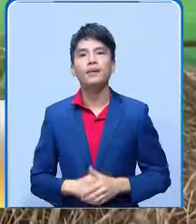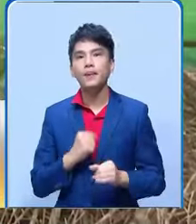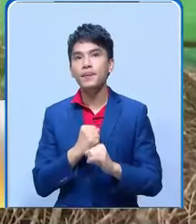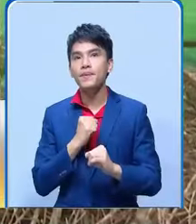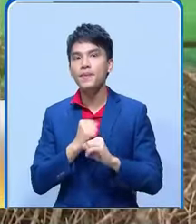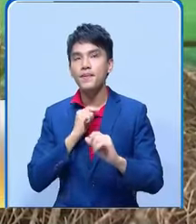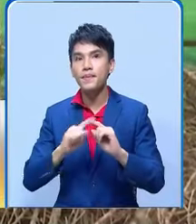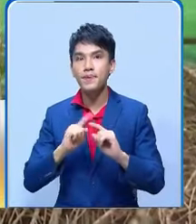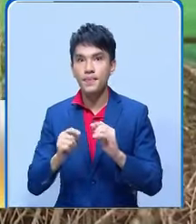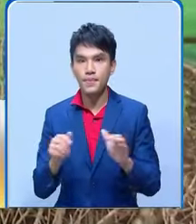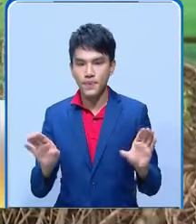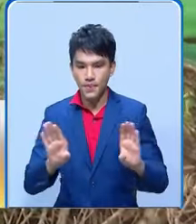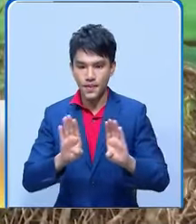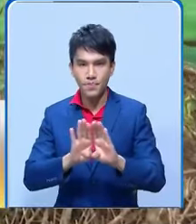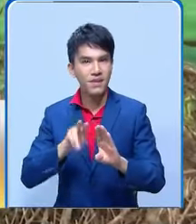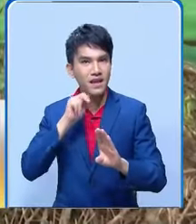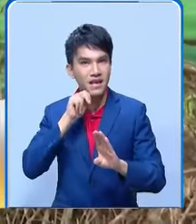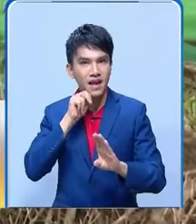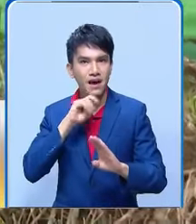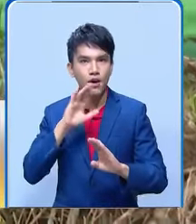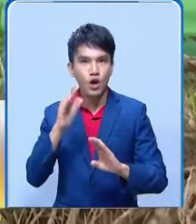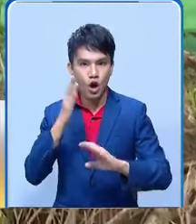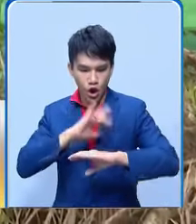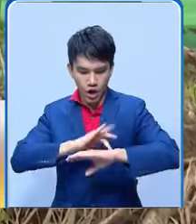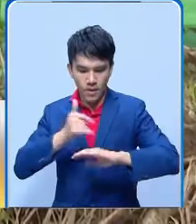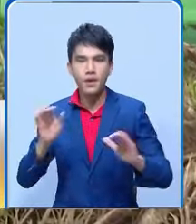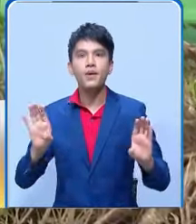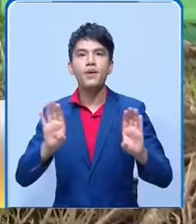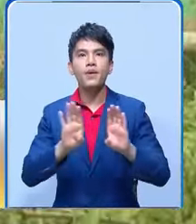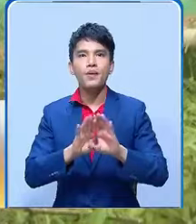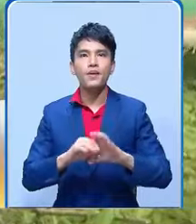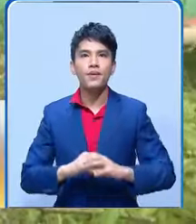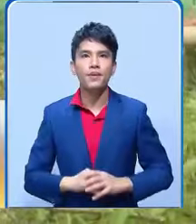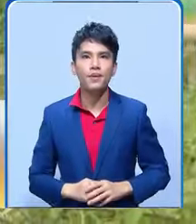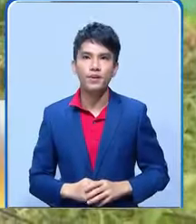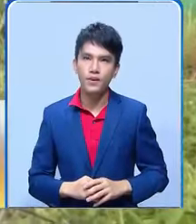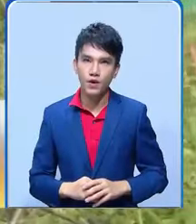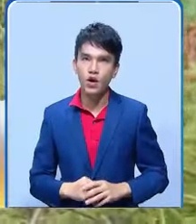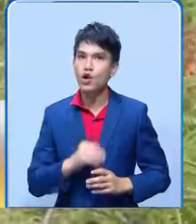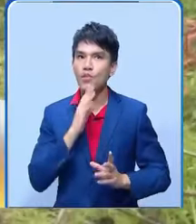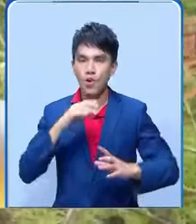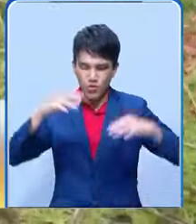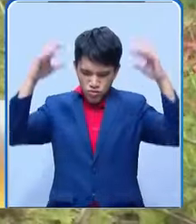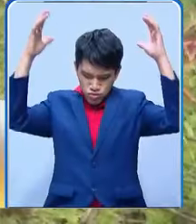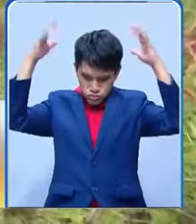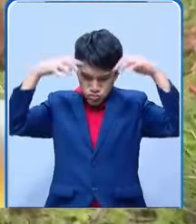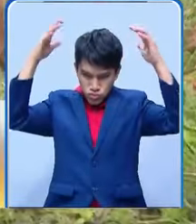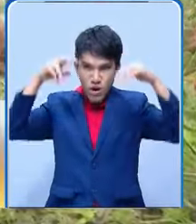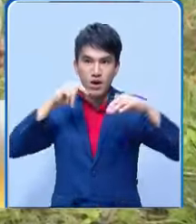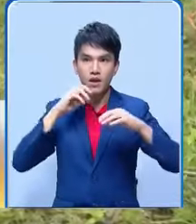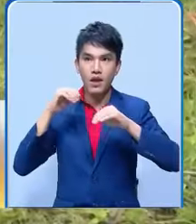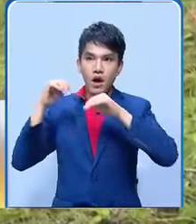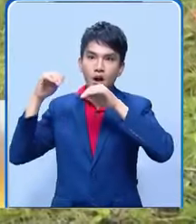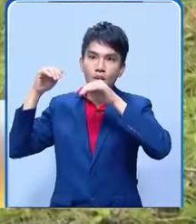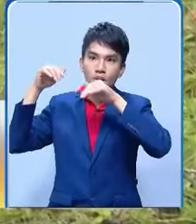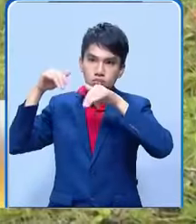มีการไปปิดกั้นทางน้ำทางธรรมชาติทีนี้พอไปปิดกั้นแบบนั้นน่ะเวลาฝนตกลงมาน้ำมันต้องระบายลงจากภูเข